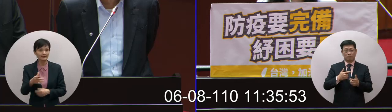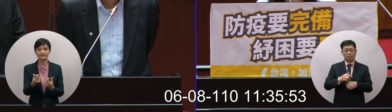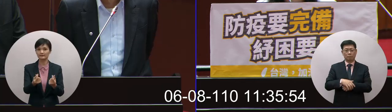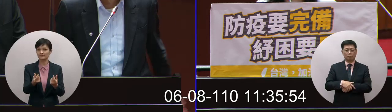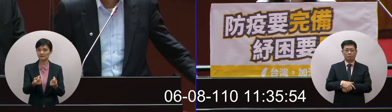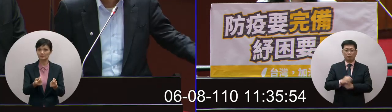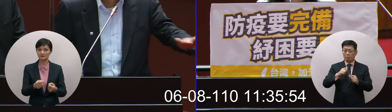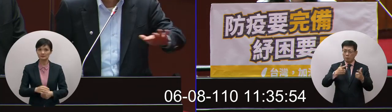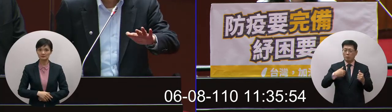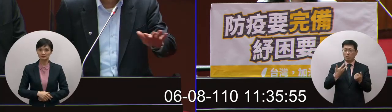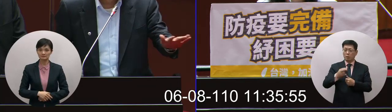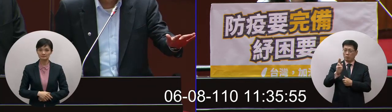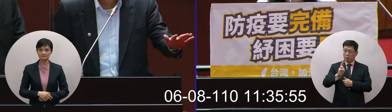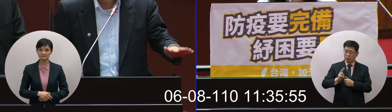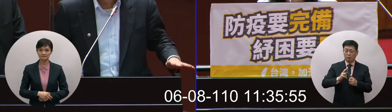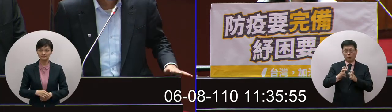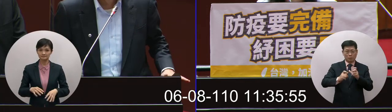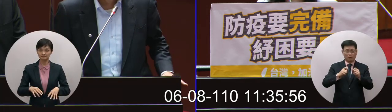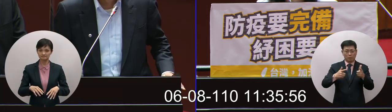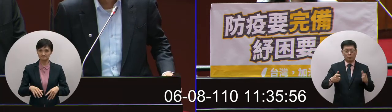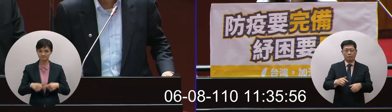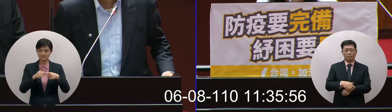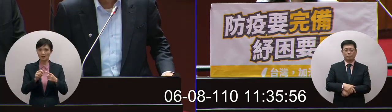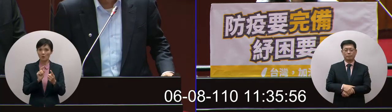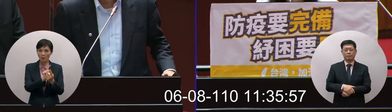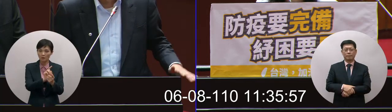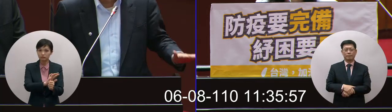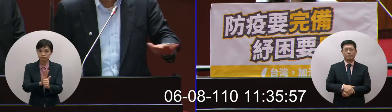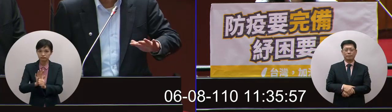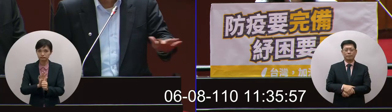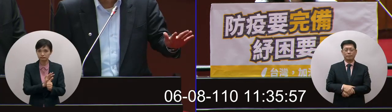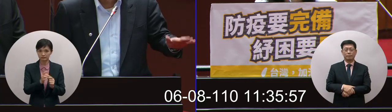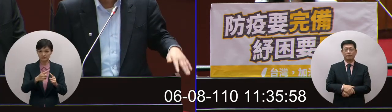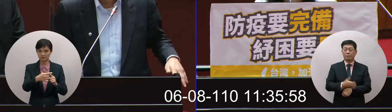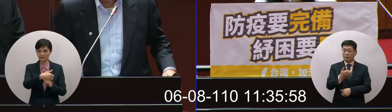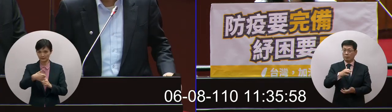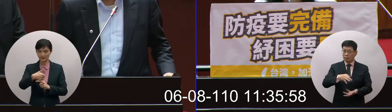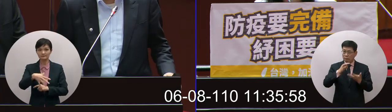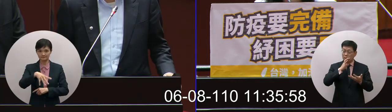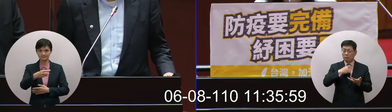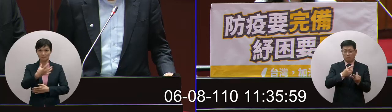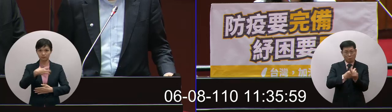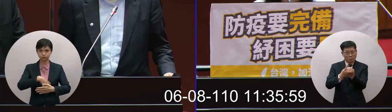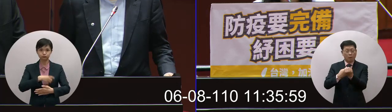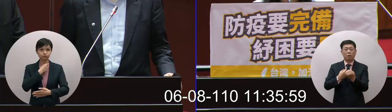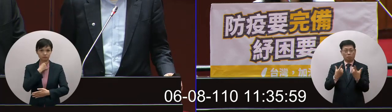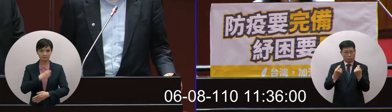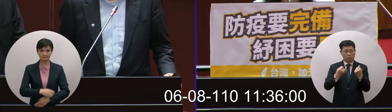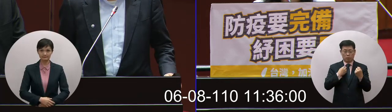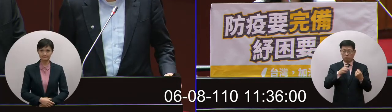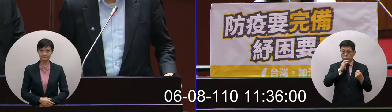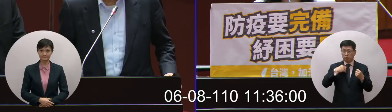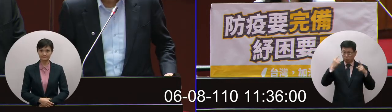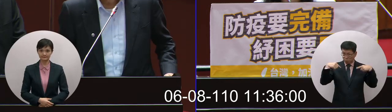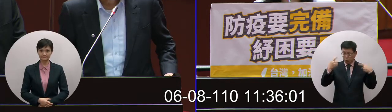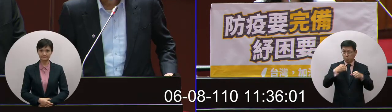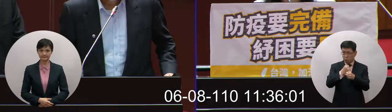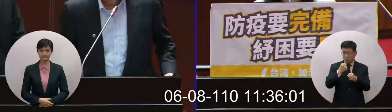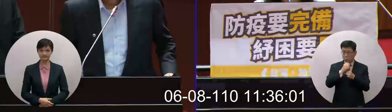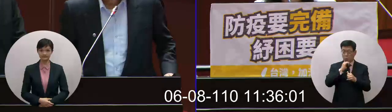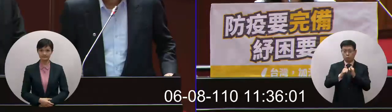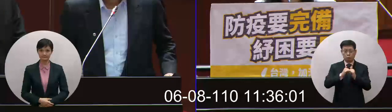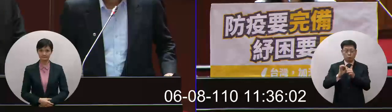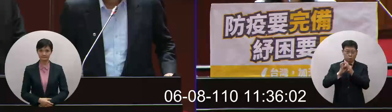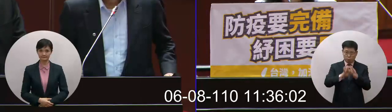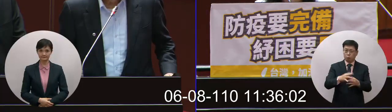上都是在 第一线水的部分为主， 第一线工作的人员 要。刚刚提到的是，我们提到的这些族群，其实也是在第一线工作人员，也是维持社会运